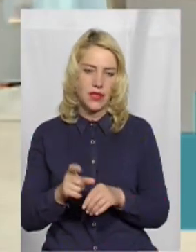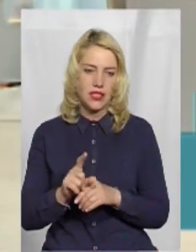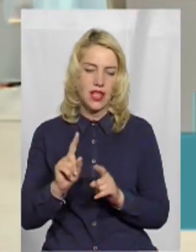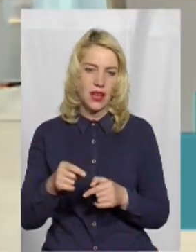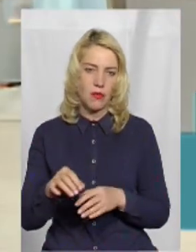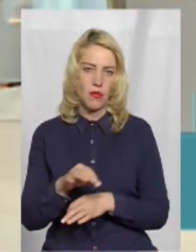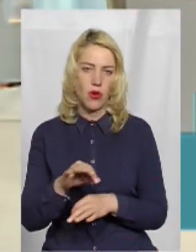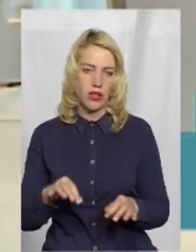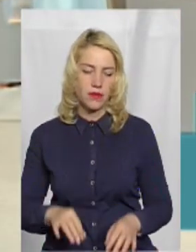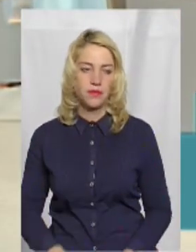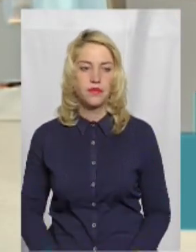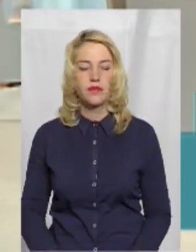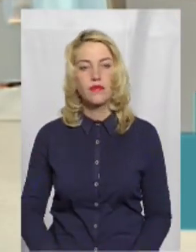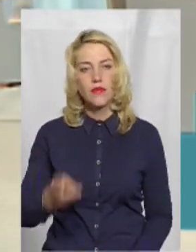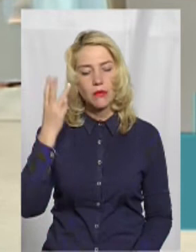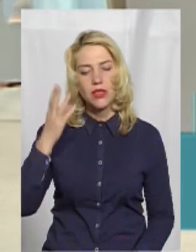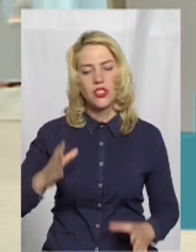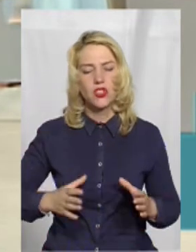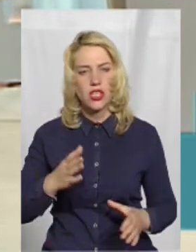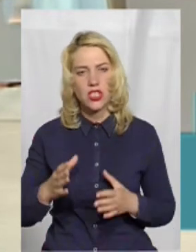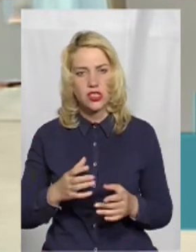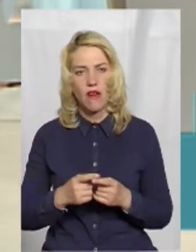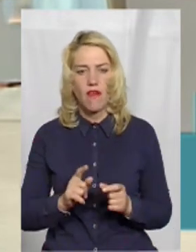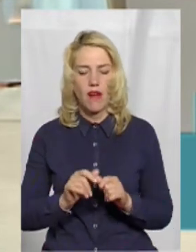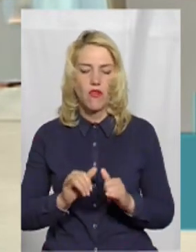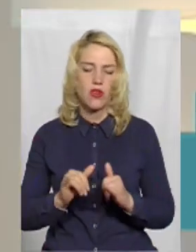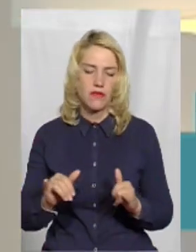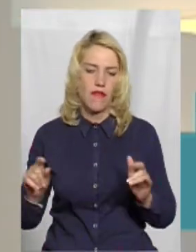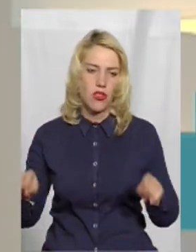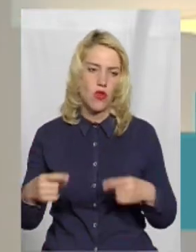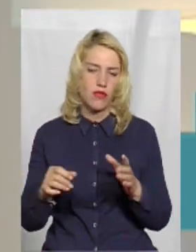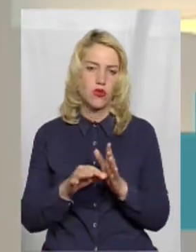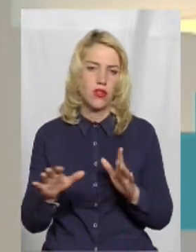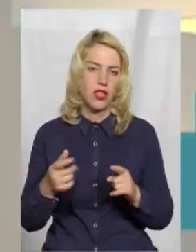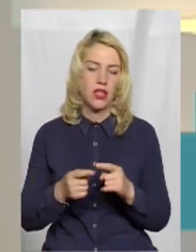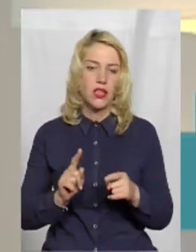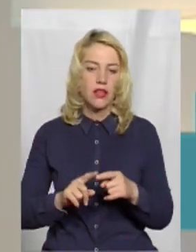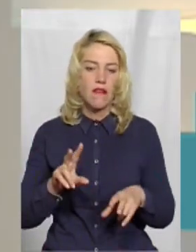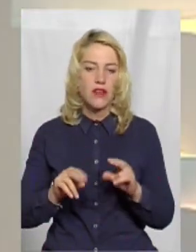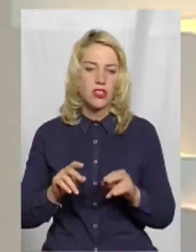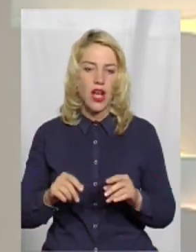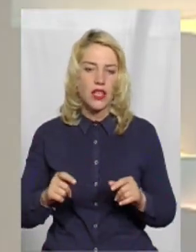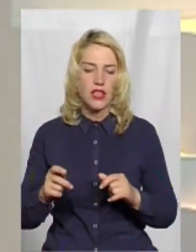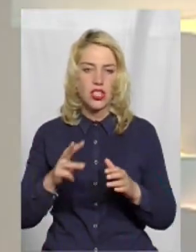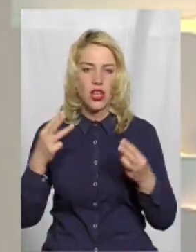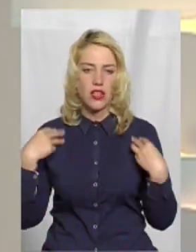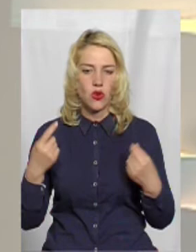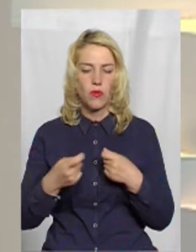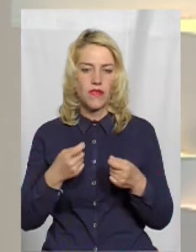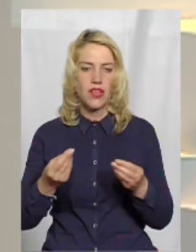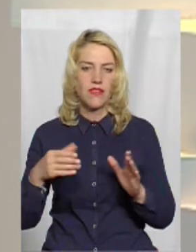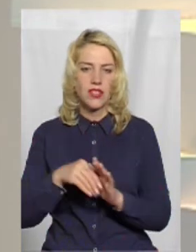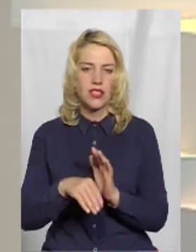проекти. Хмельниччина жваво розвиває відновлювану енергетику, так вважає начальник управління інвестиційної діяльності у